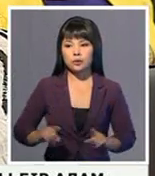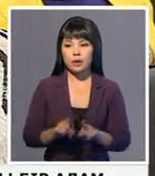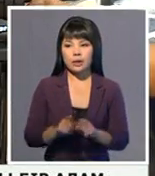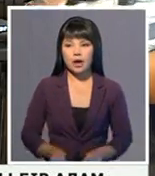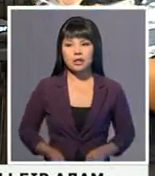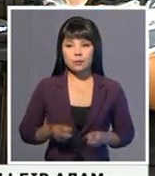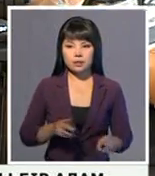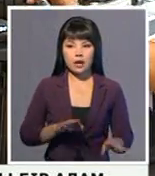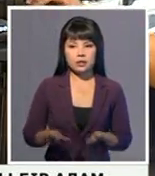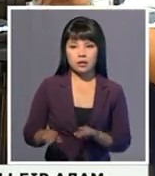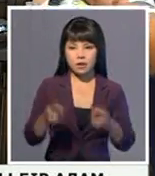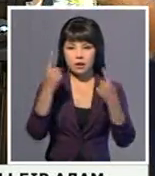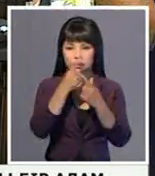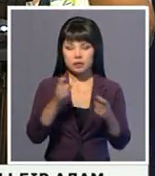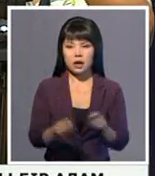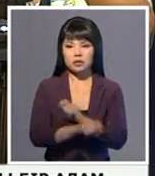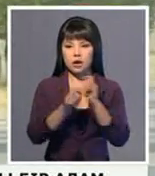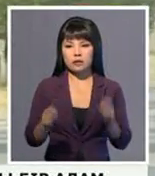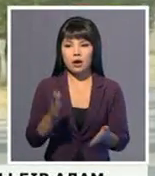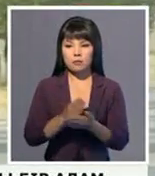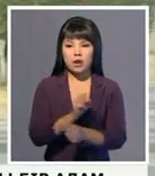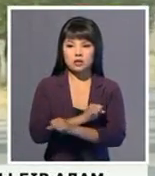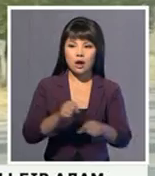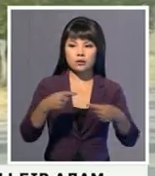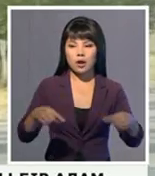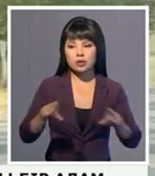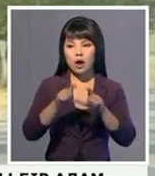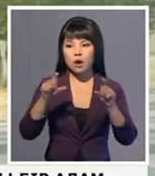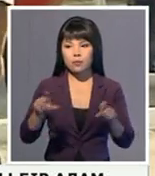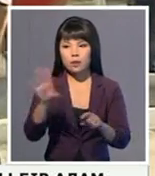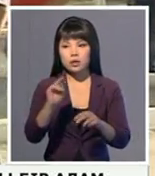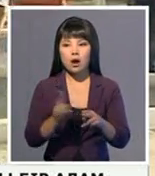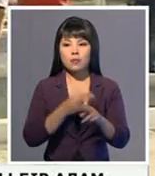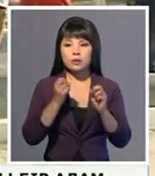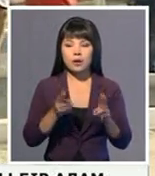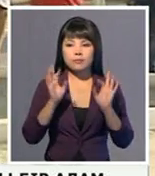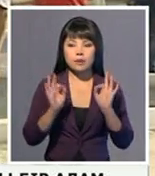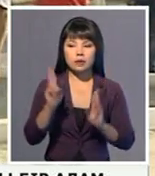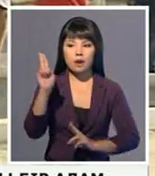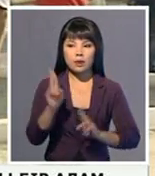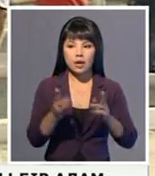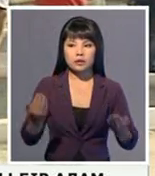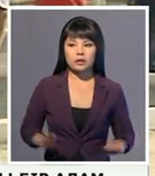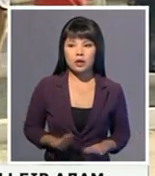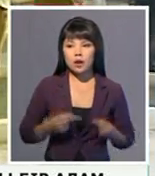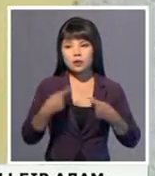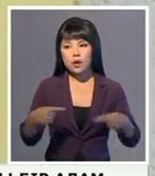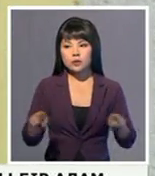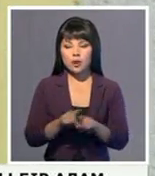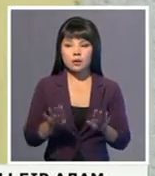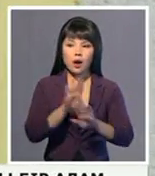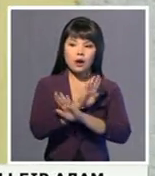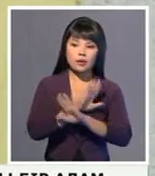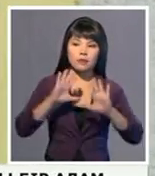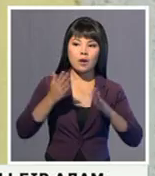іс қозғағанын хабарлады. Жарылыс қаупі бар нысандарда қауіпсіздік ережесін бұзып, адам өлімі мен басқа да ауыр